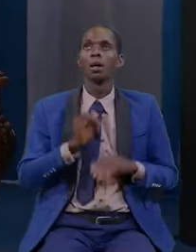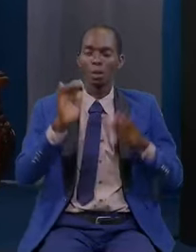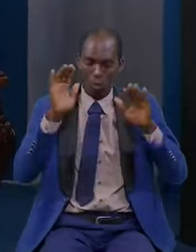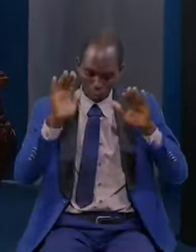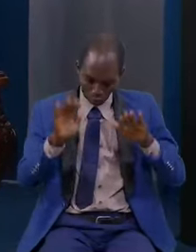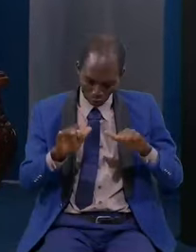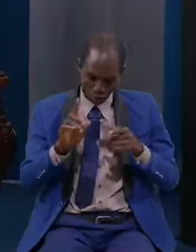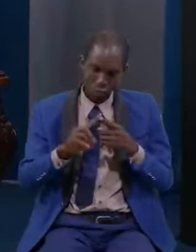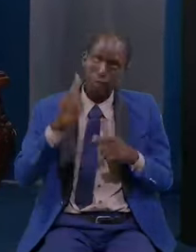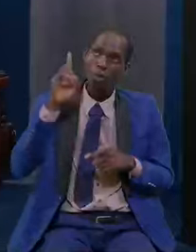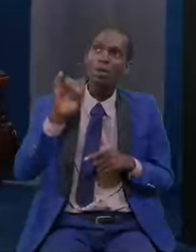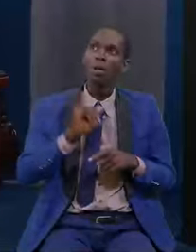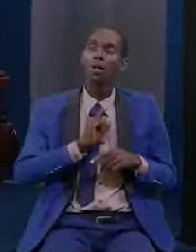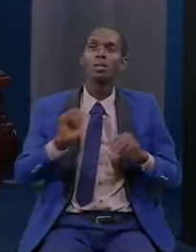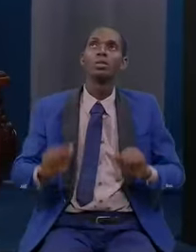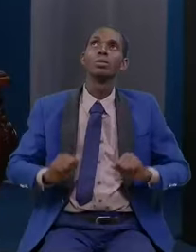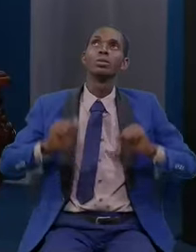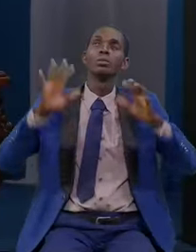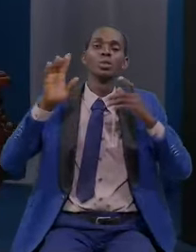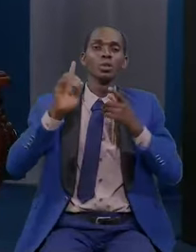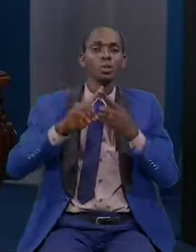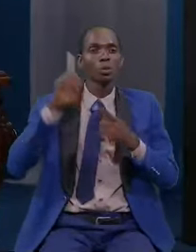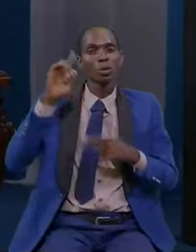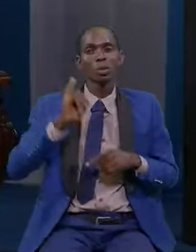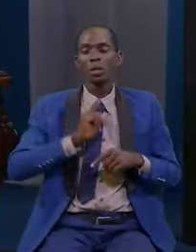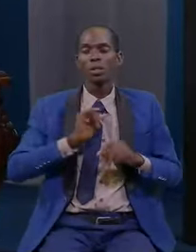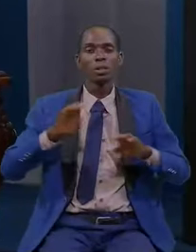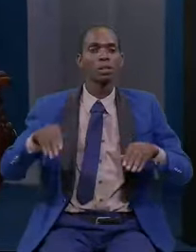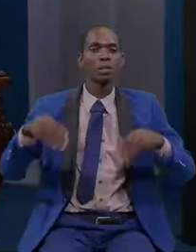lui. Je me prosterne devant lui. Je me soumets à lui.